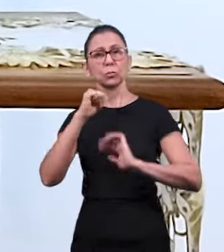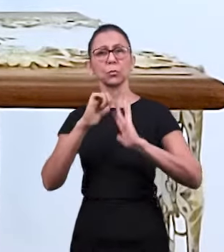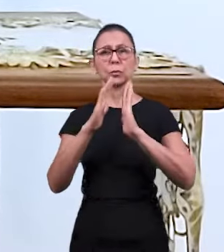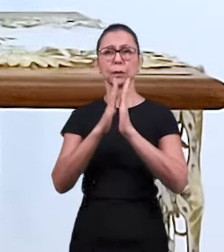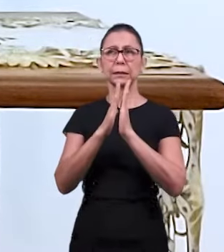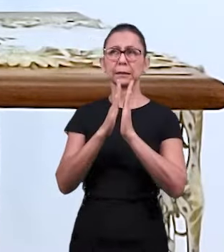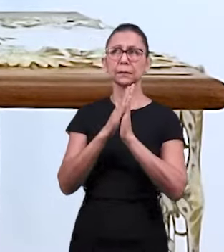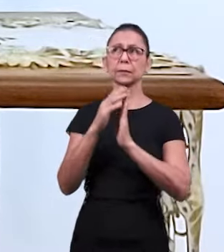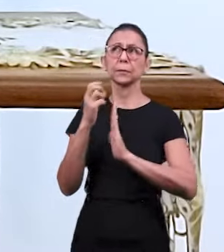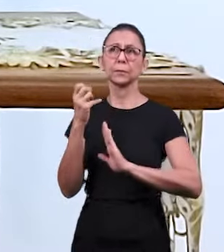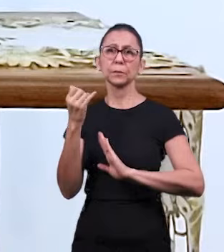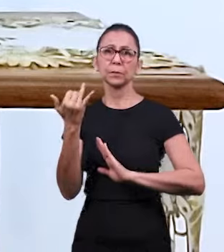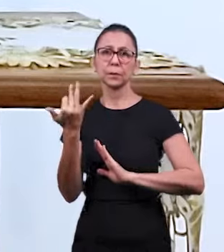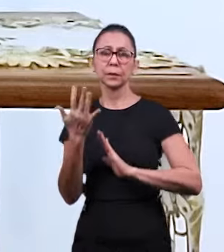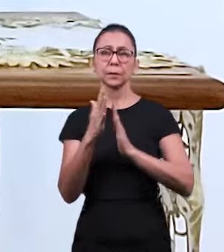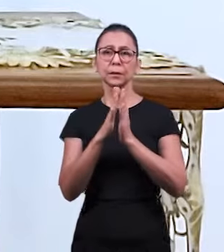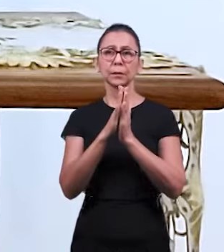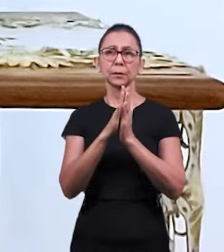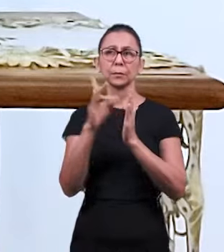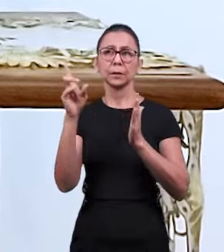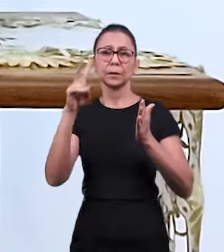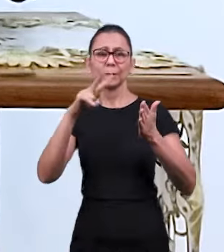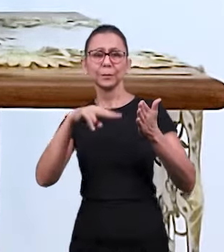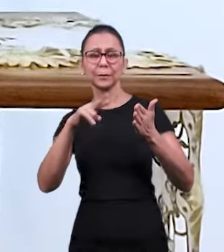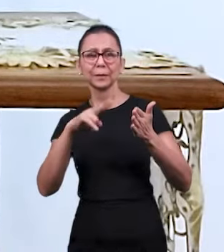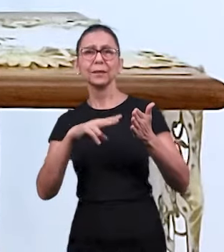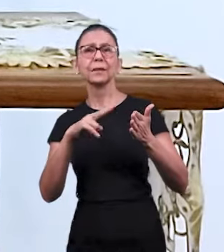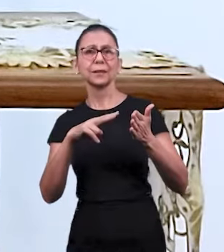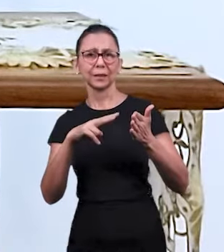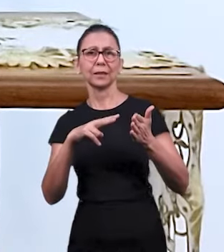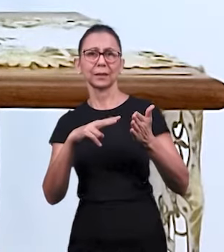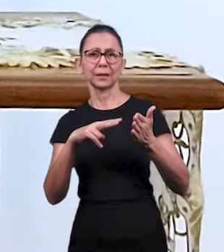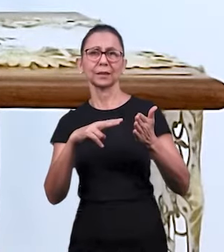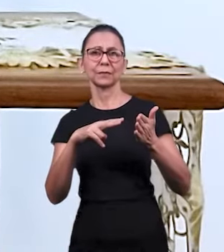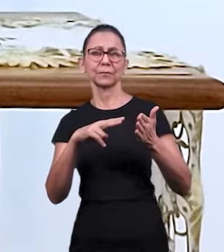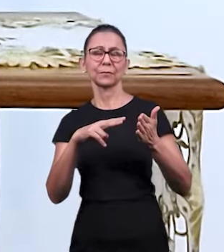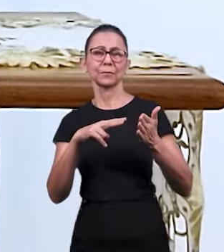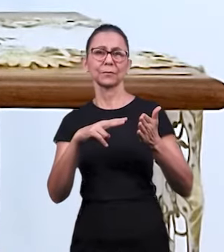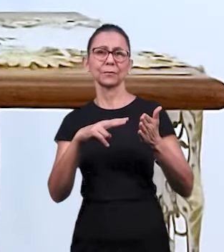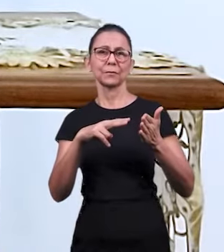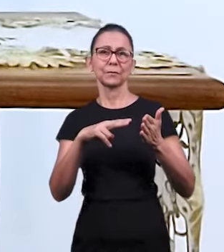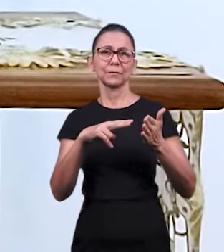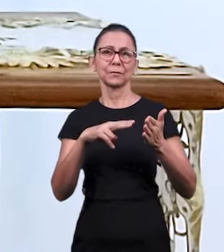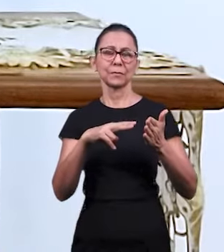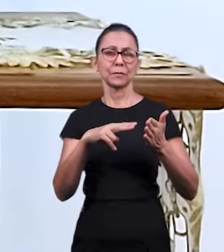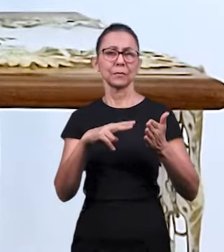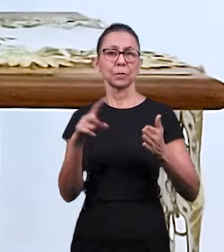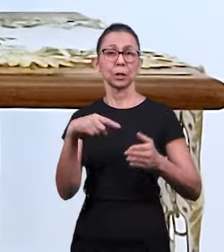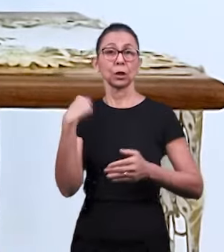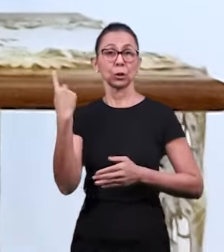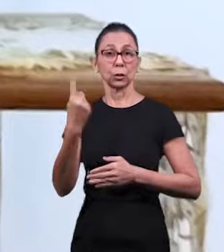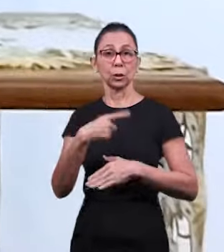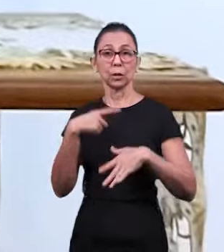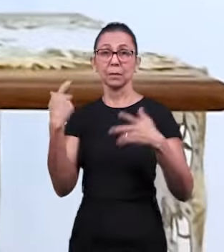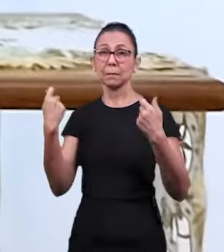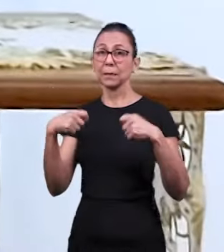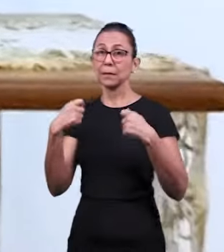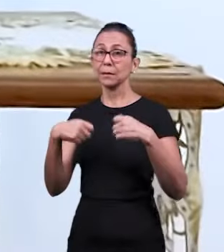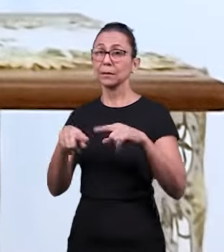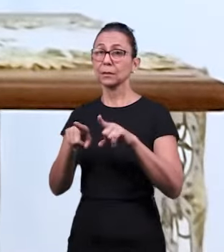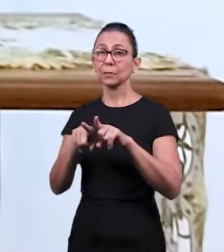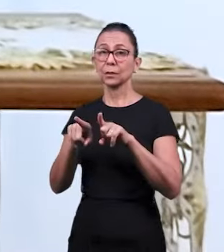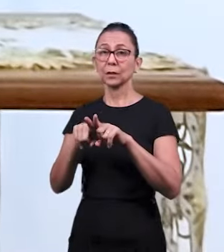все эти элементы, чтобы мы могли искать и слышать волю Божью. Точно так же,